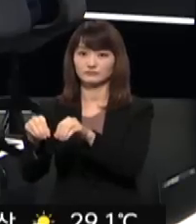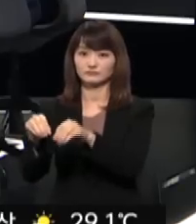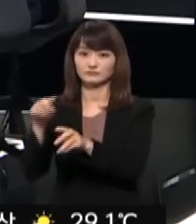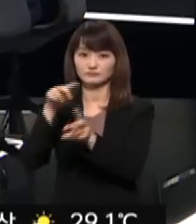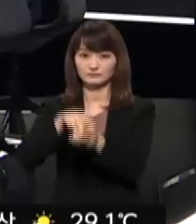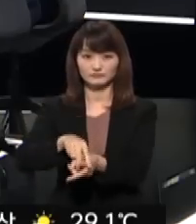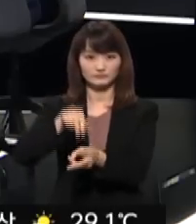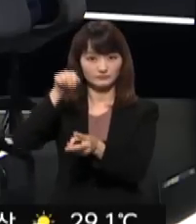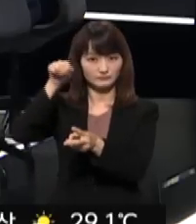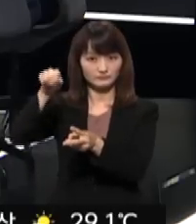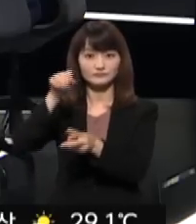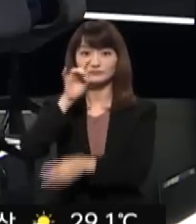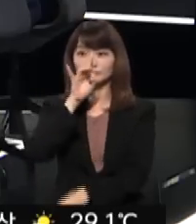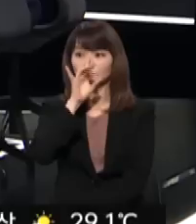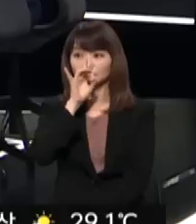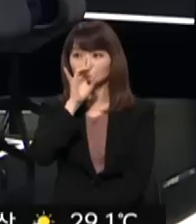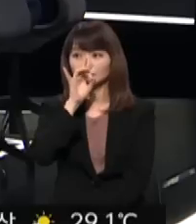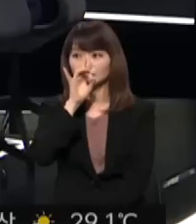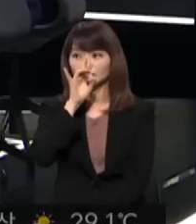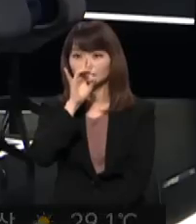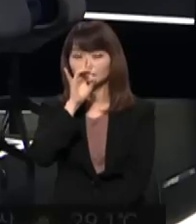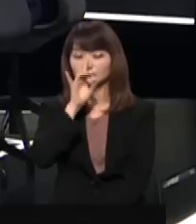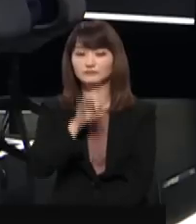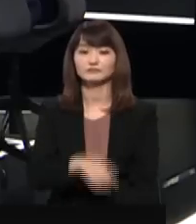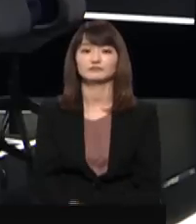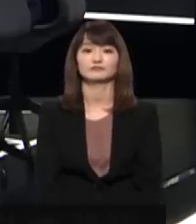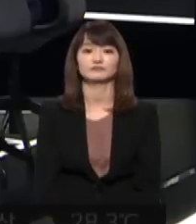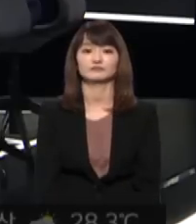때문에 출마할 수가 없지요 없죠